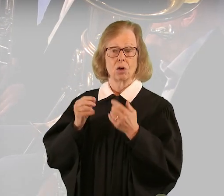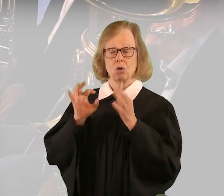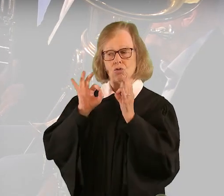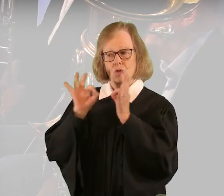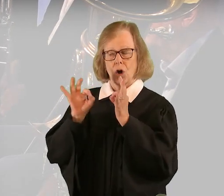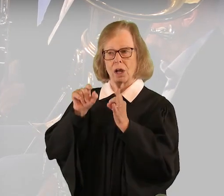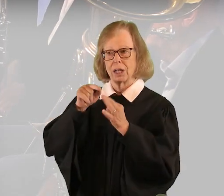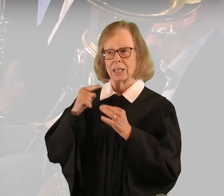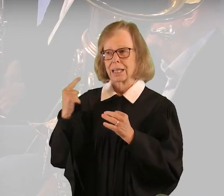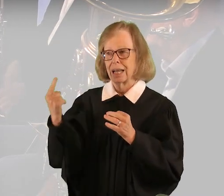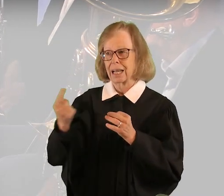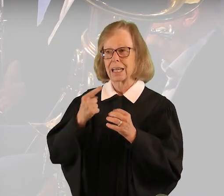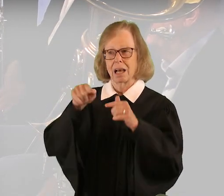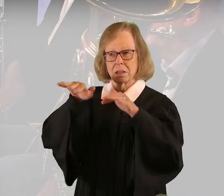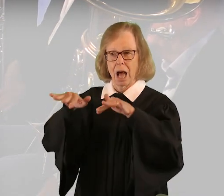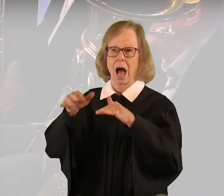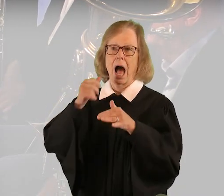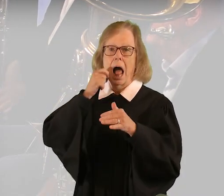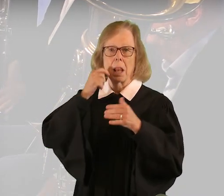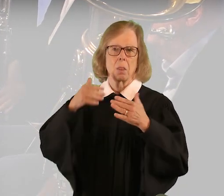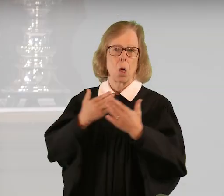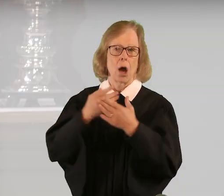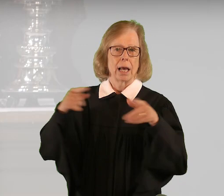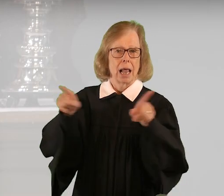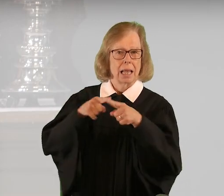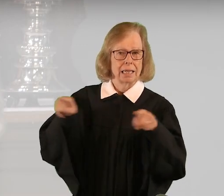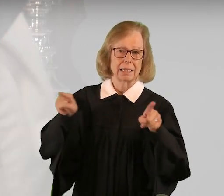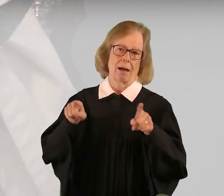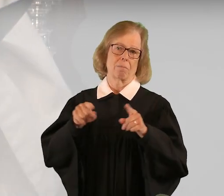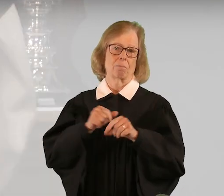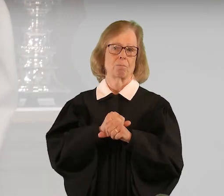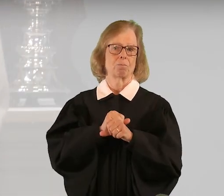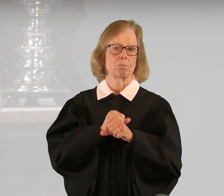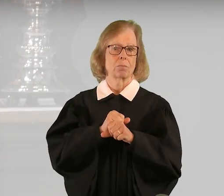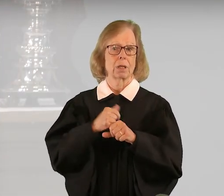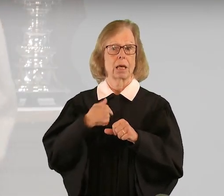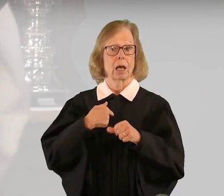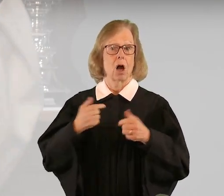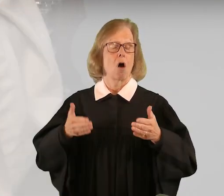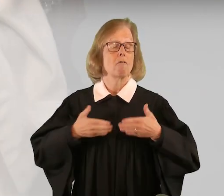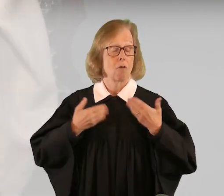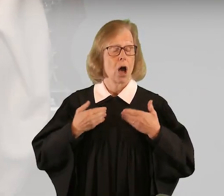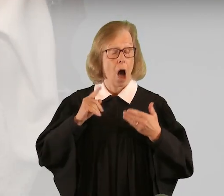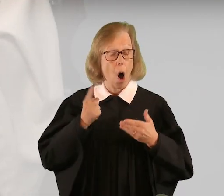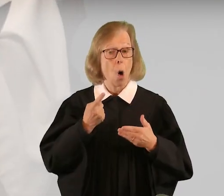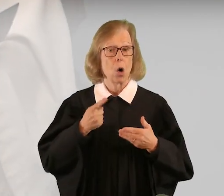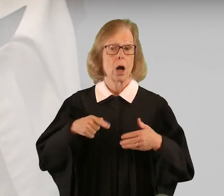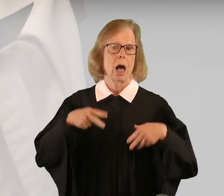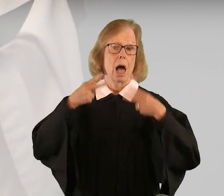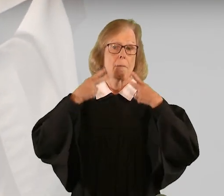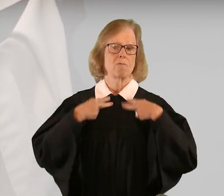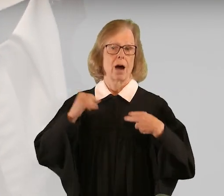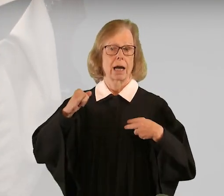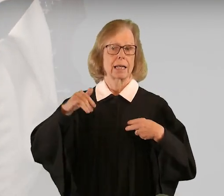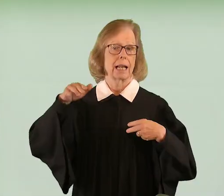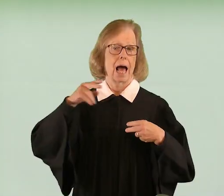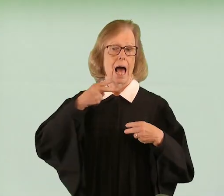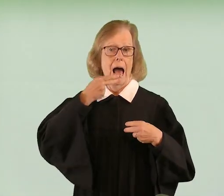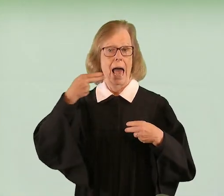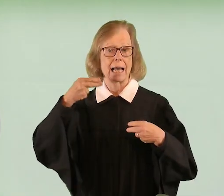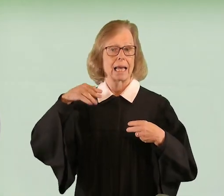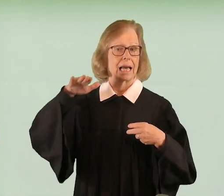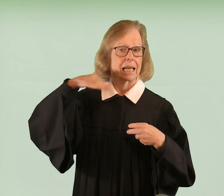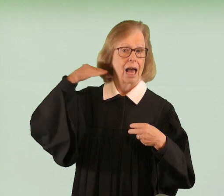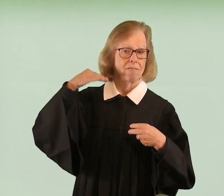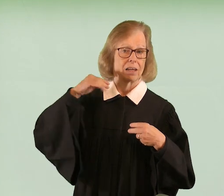die alten und neuen Osterlieder spielt. Ich freue mich aber auch, dass Pfarrerin Heike Kerwin